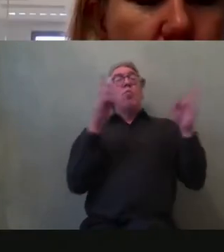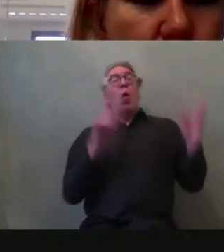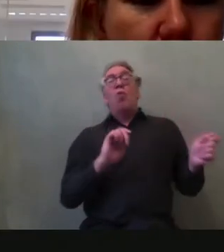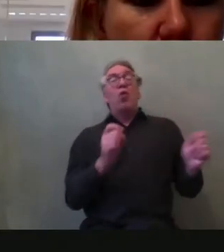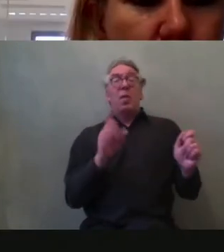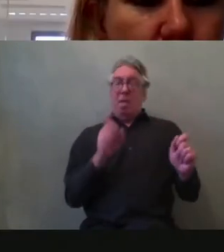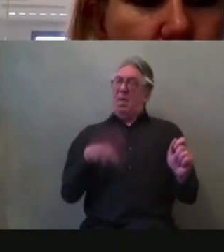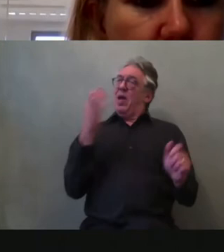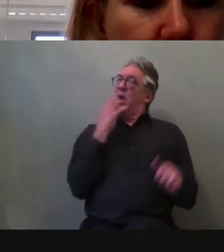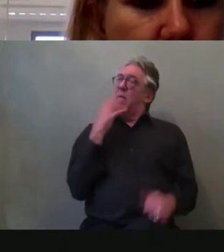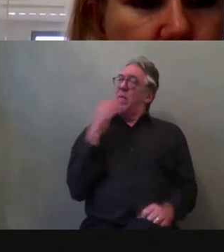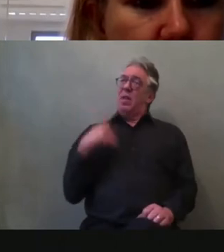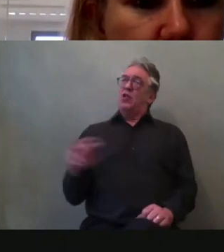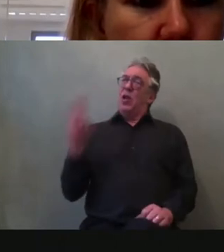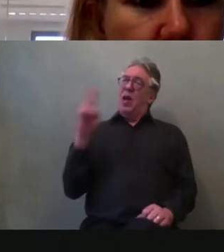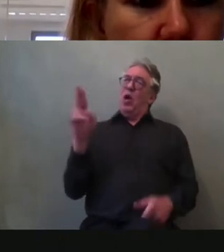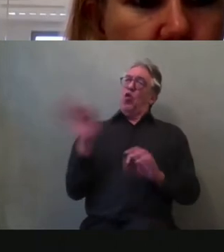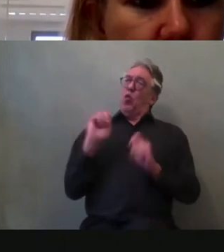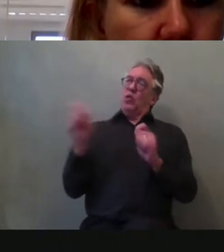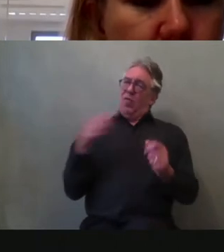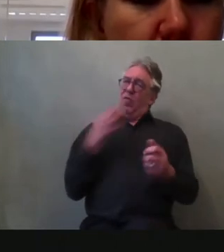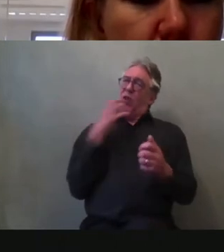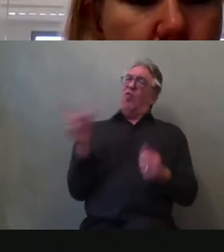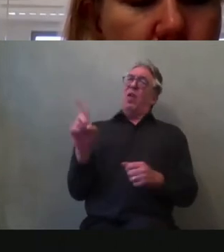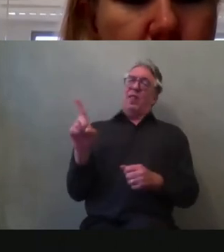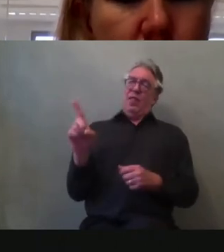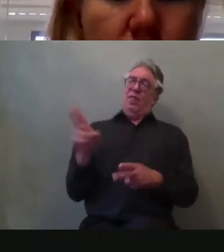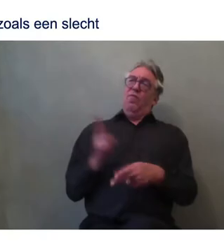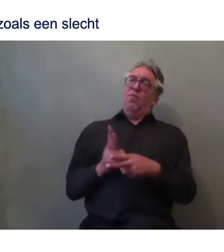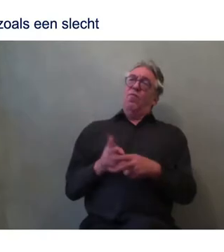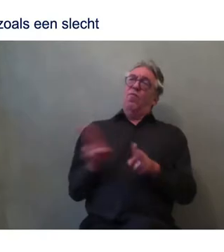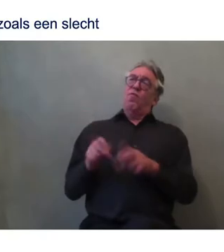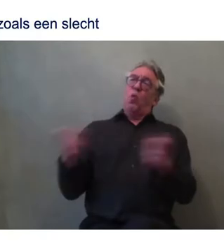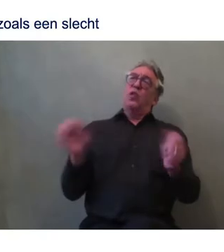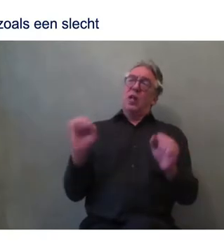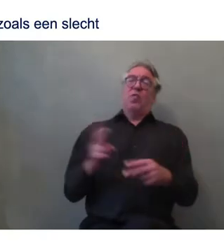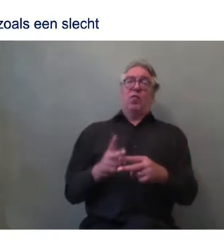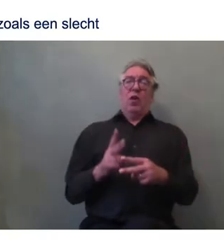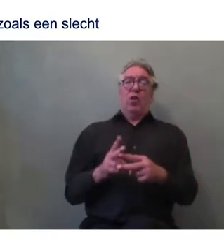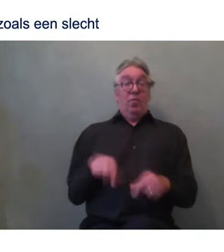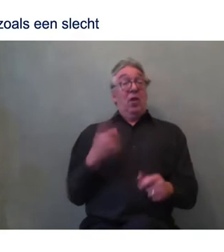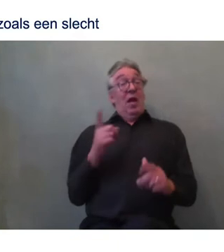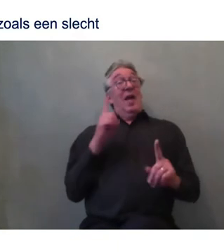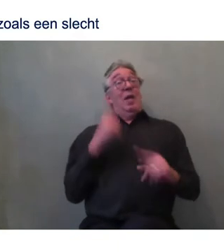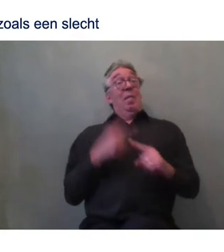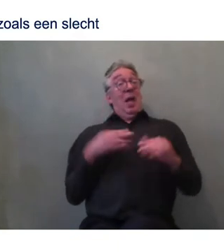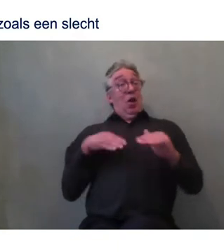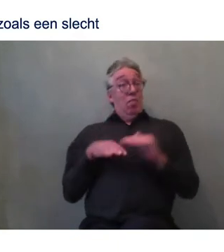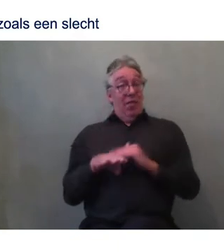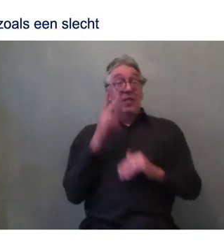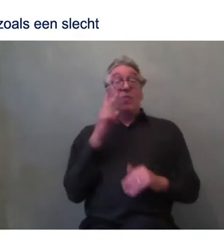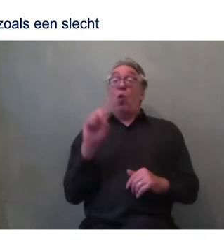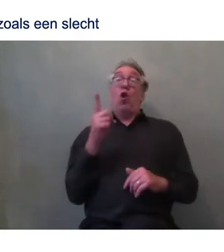eerlijke keuze geeft. Als we verder gaan naar de binnenkomst, dan zien we met name belemmeringen bij de omgeving en de ingang,